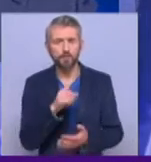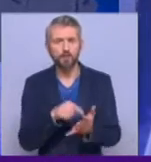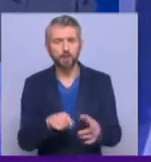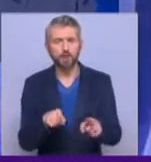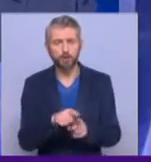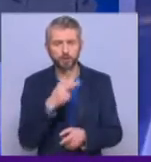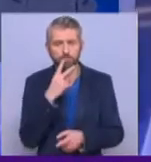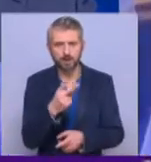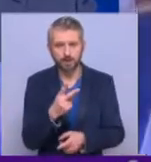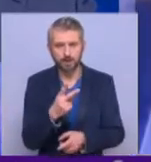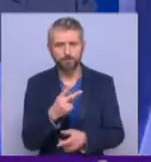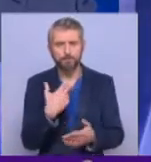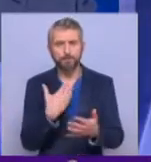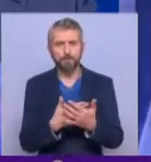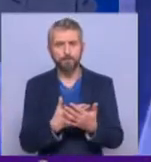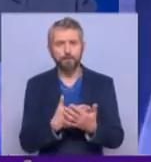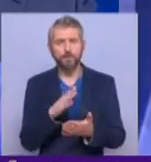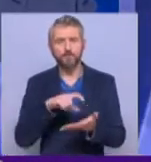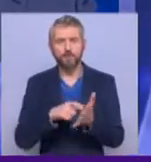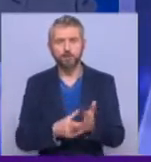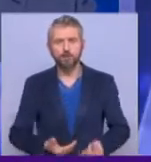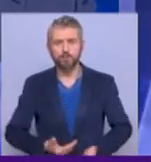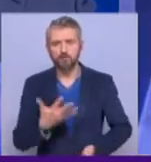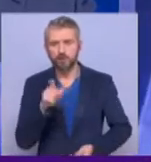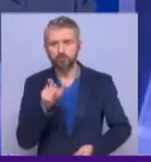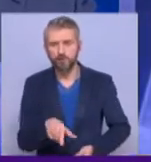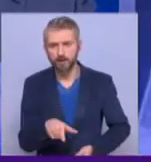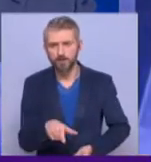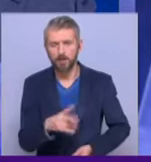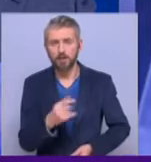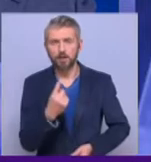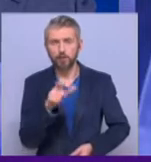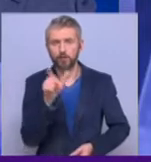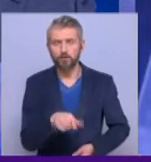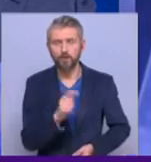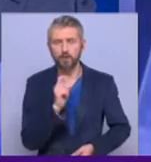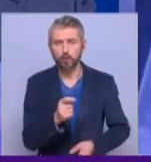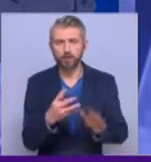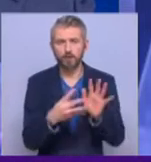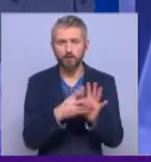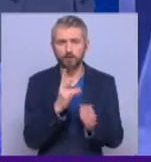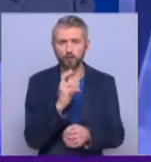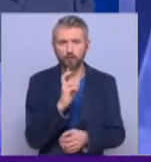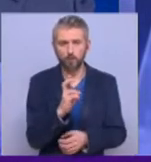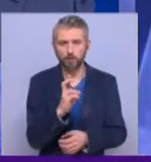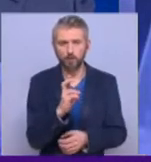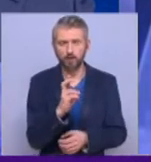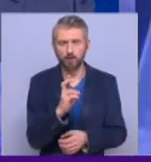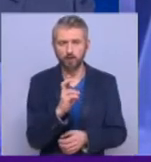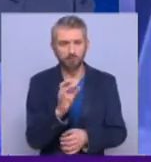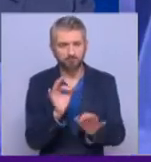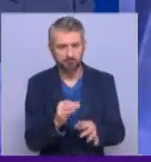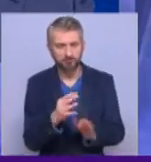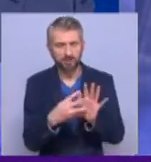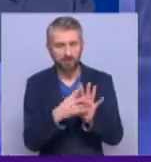такой, смотрите. Вот в квартире живет 5 человек. На одного человека дается 9 кубов, да,